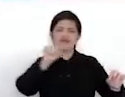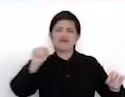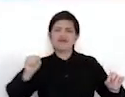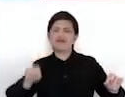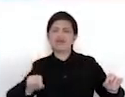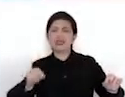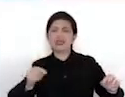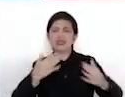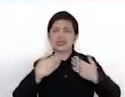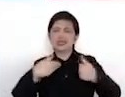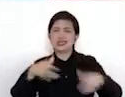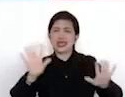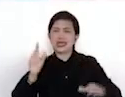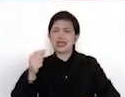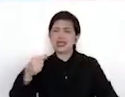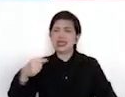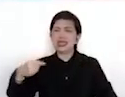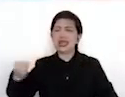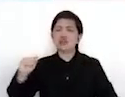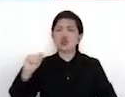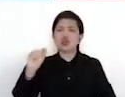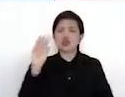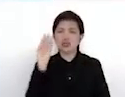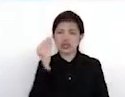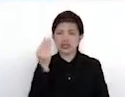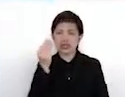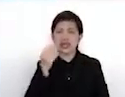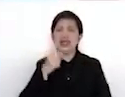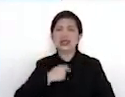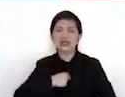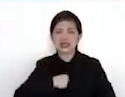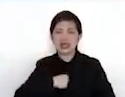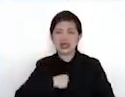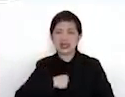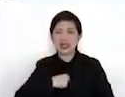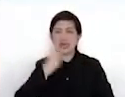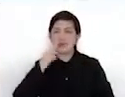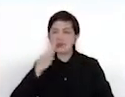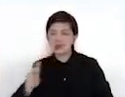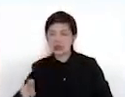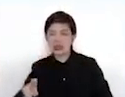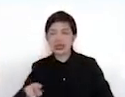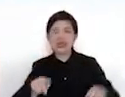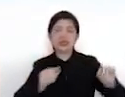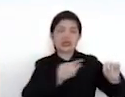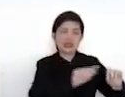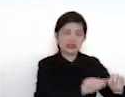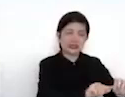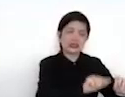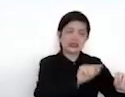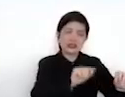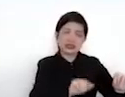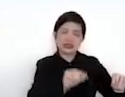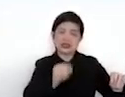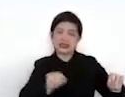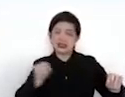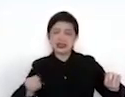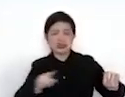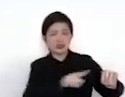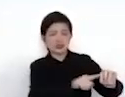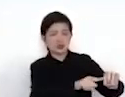Itulah kenapa kami percaya teori desentralisasi ujung dari ASN Pak Dara adalah